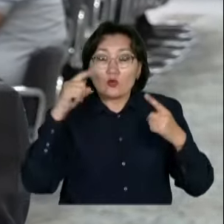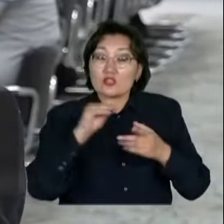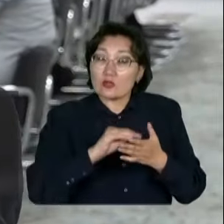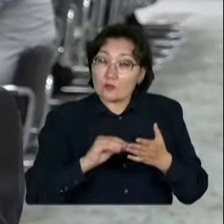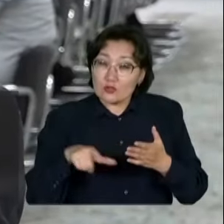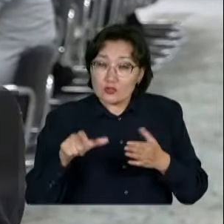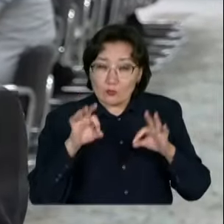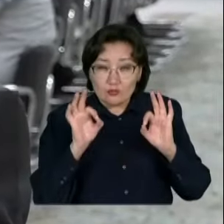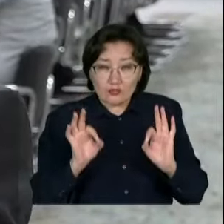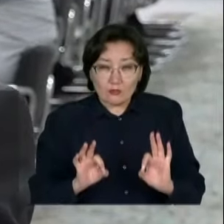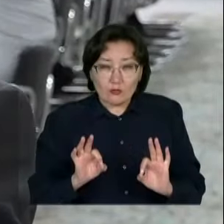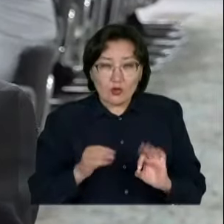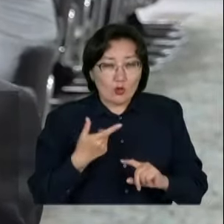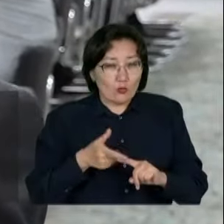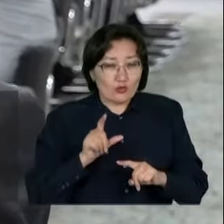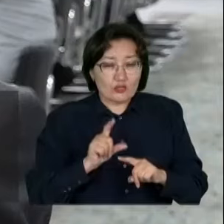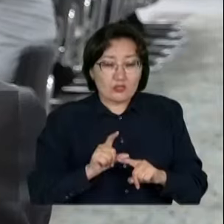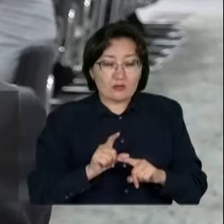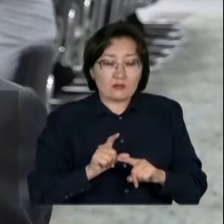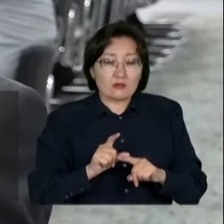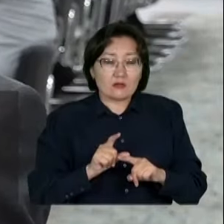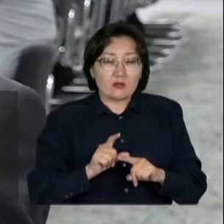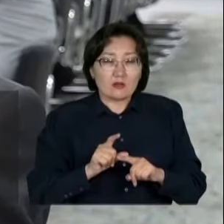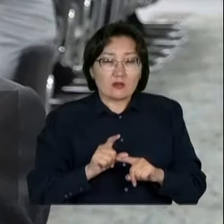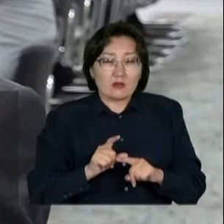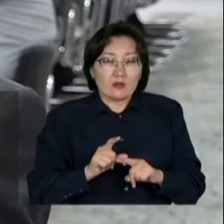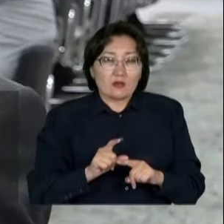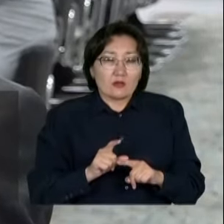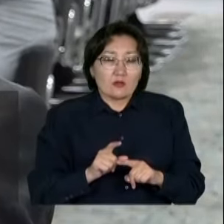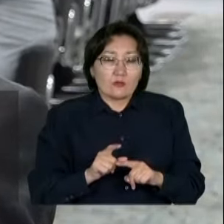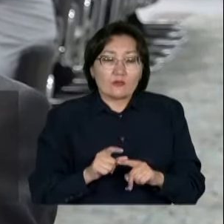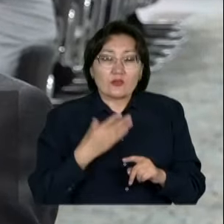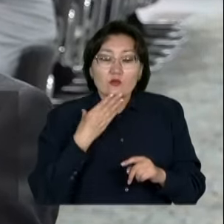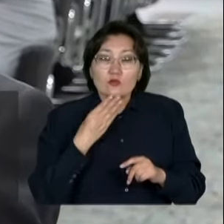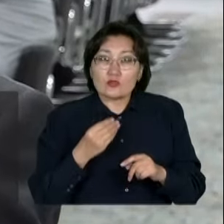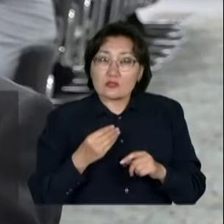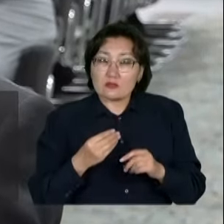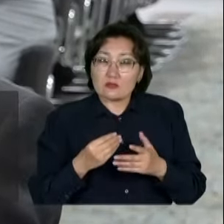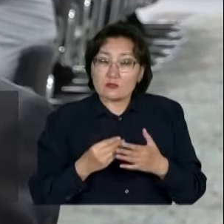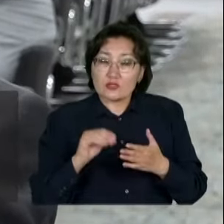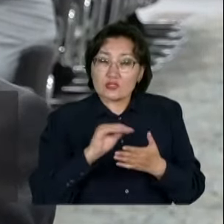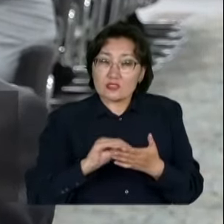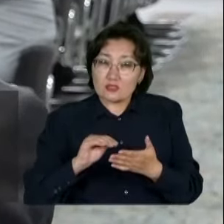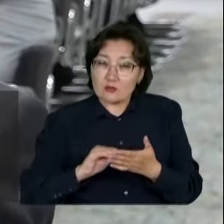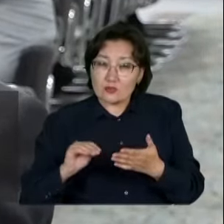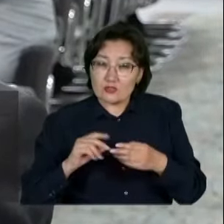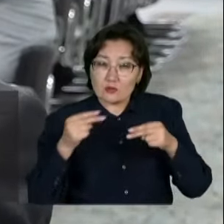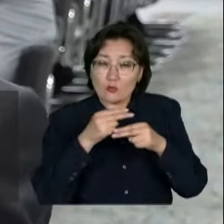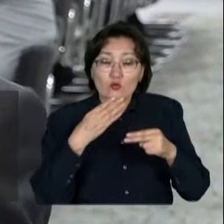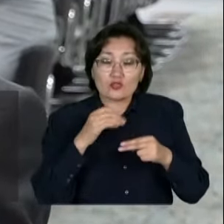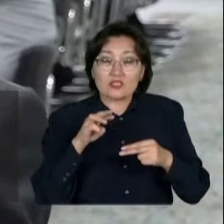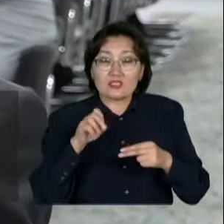бір топты жарып шыққан ақын қатары балайызда. Бағы өзінің бір жазу ұқынасы бар, өзінің стилі